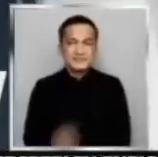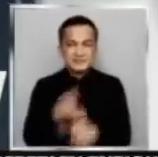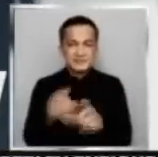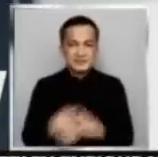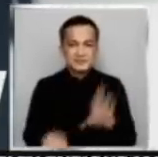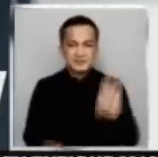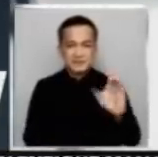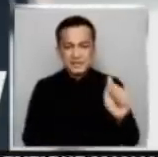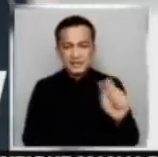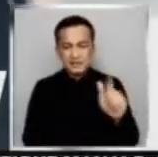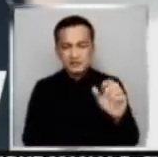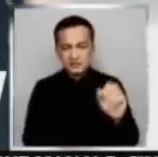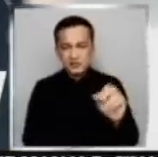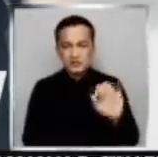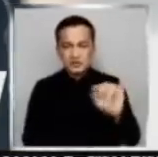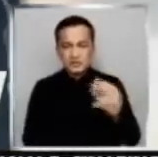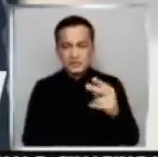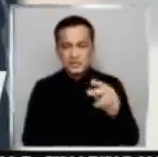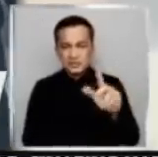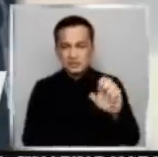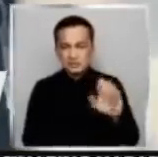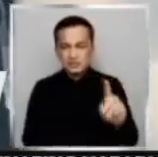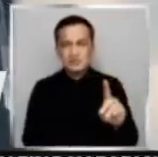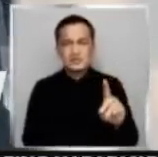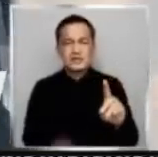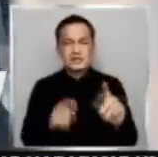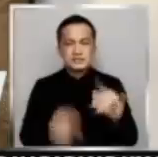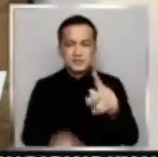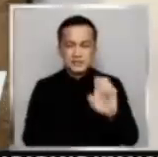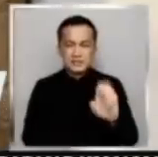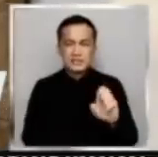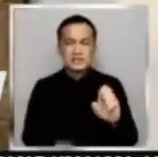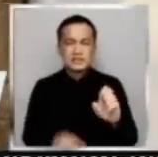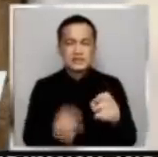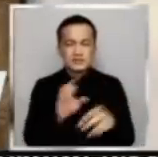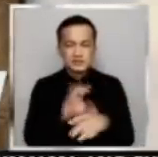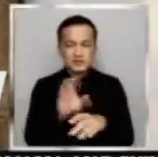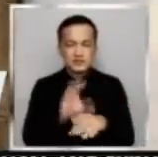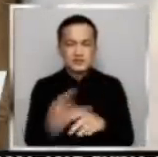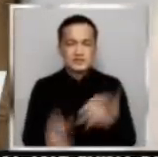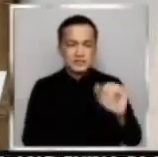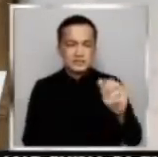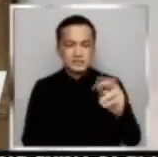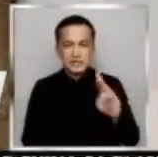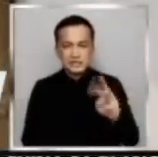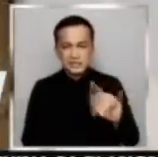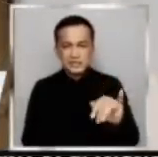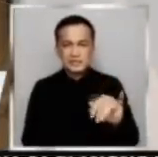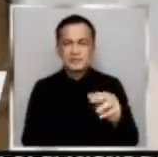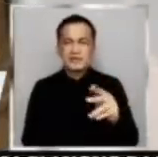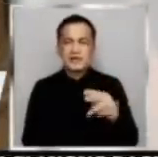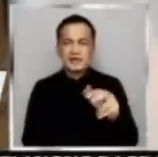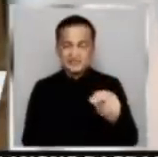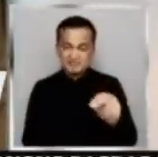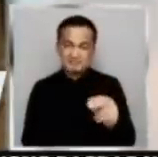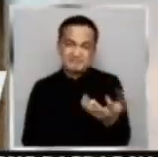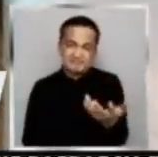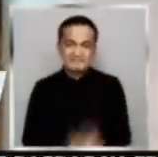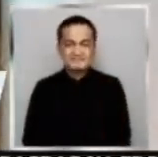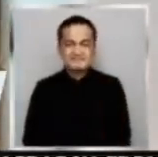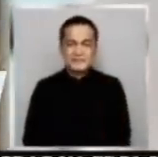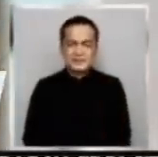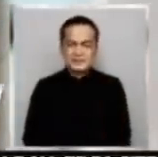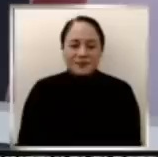Lloyd Cruz at Sparkle GMA Artist Center Consultant Johnny Manahan o Mr. M. Hindi sinabi ni Hart ang reason behind the